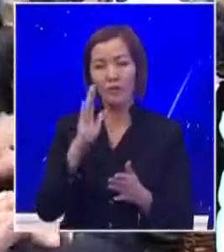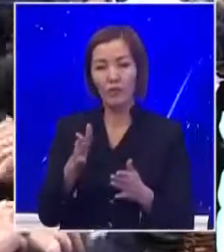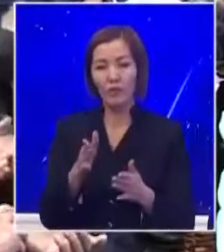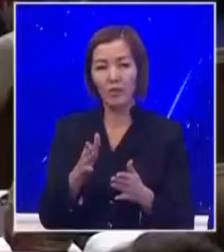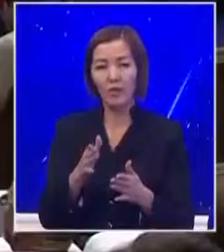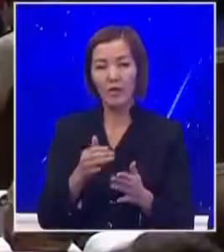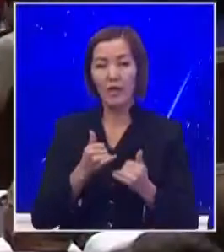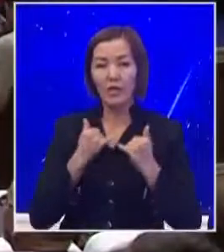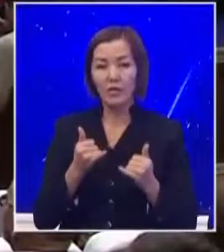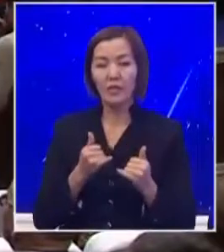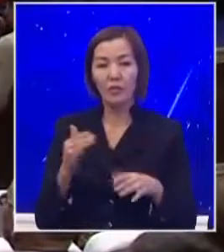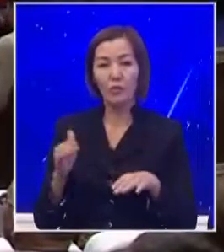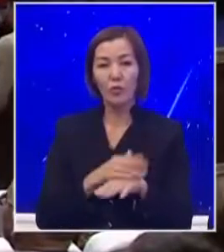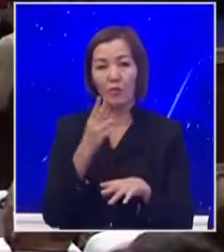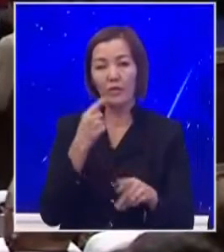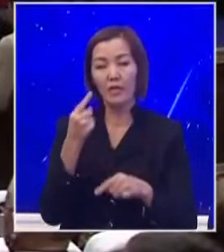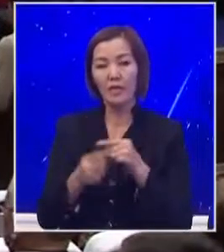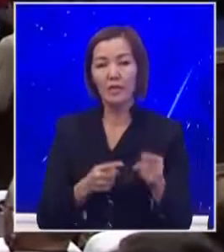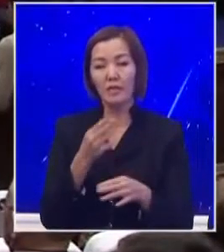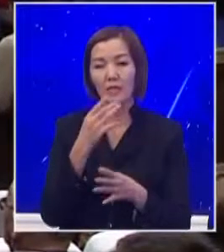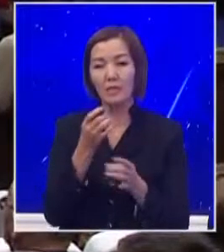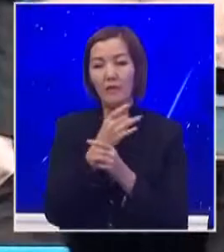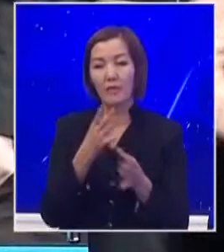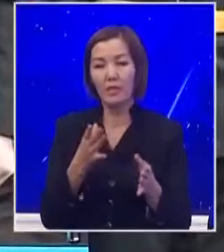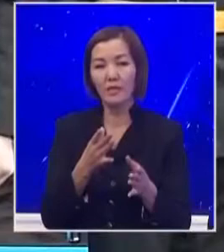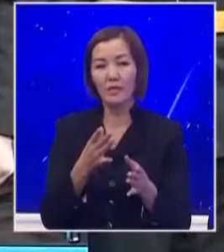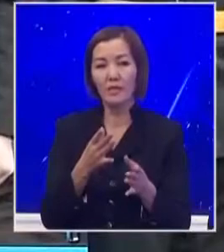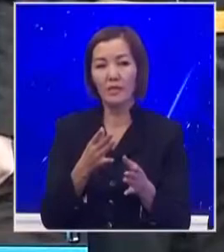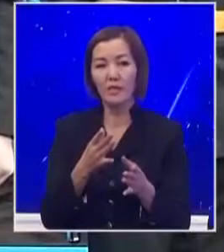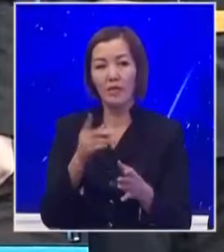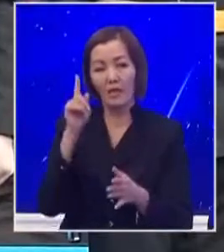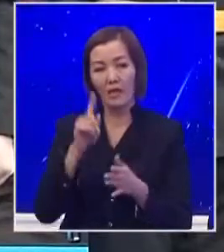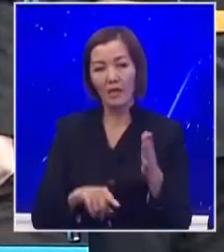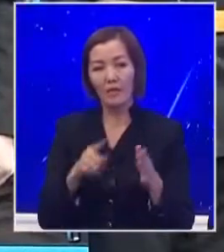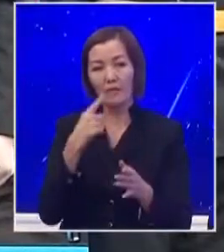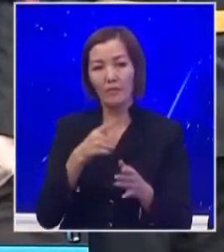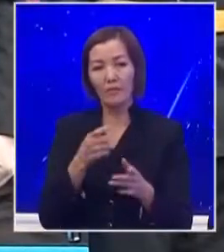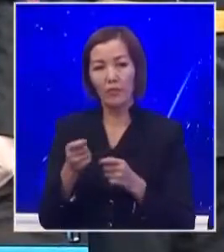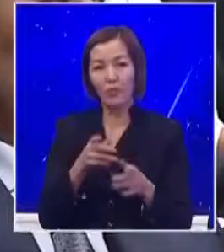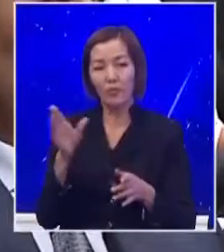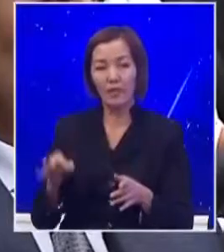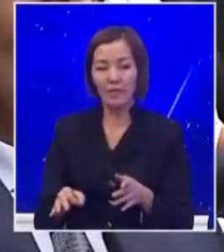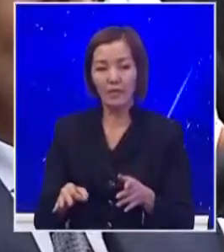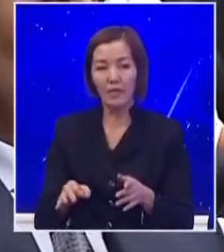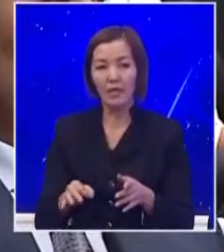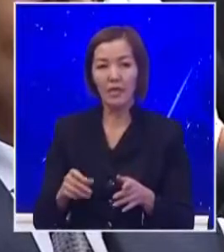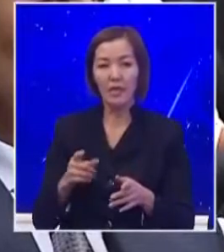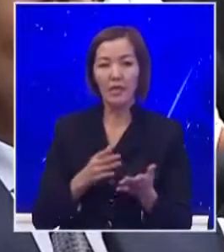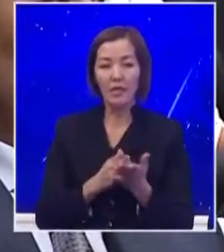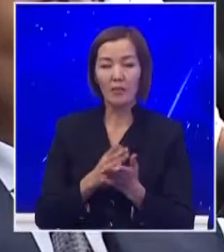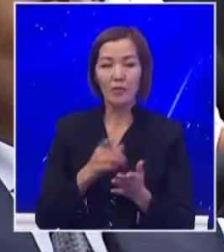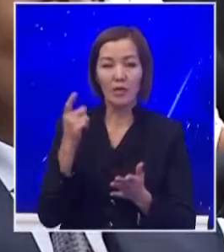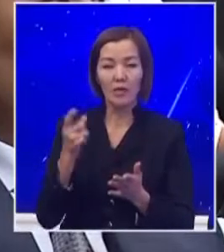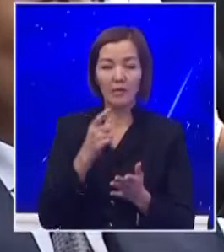Их чествование станет доброй традицией национального праздника, выразил уверенность аким области. Работники сельского хозяйства,